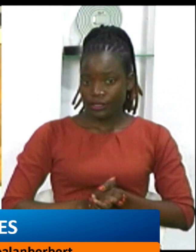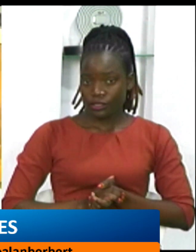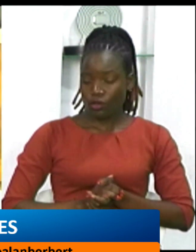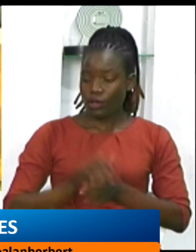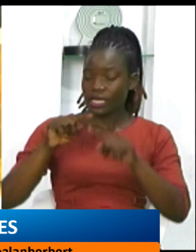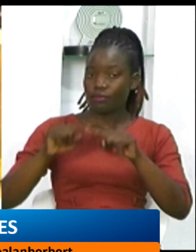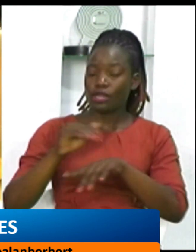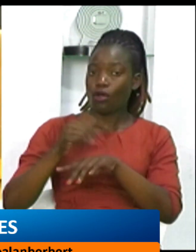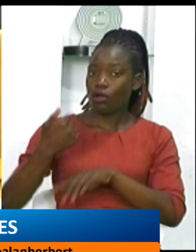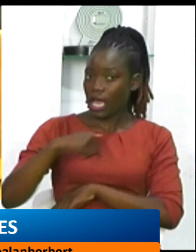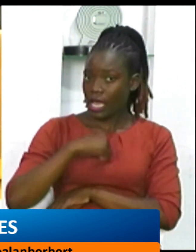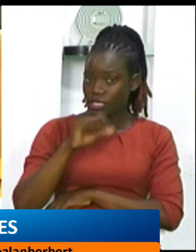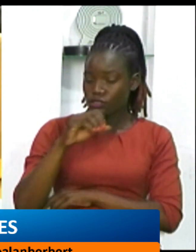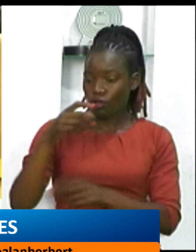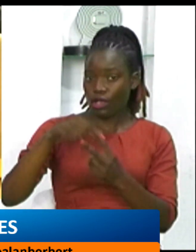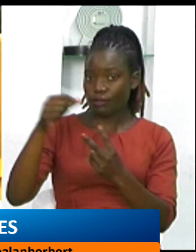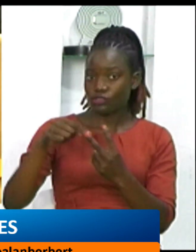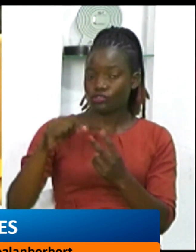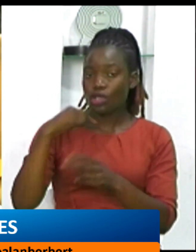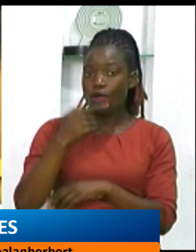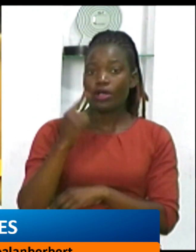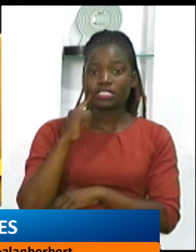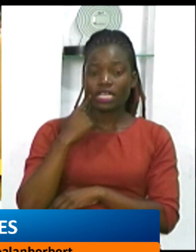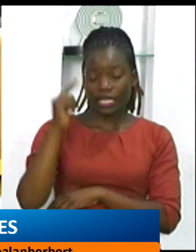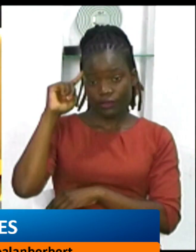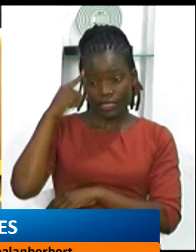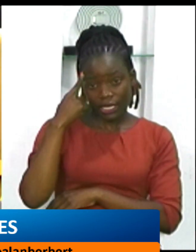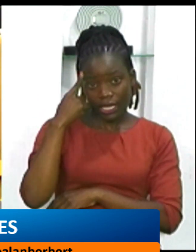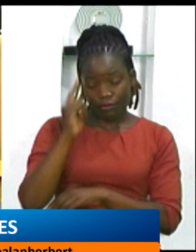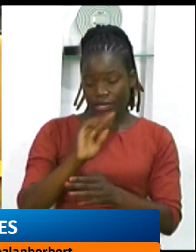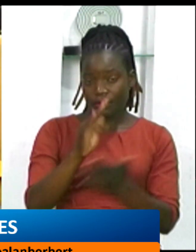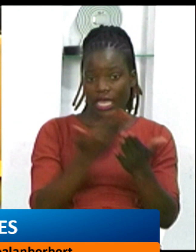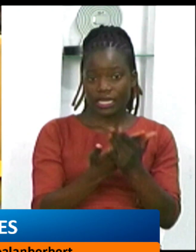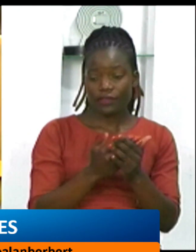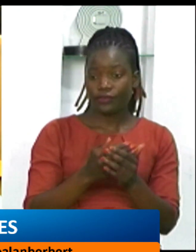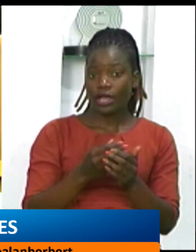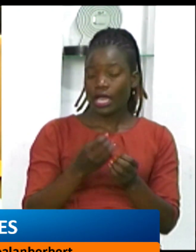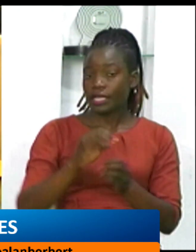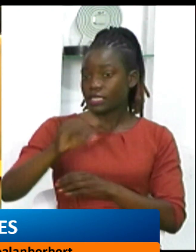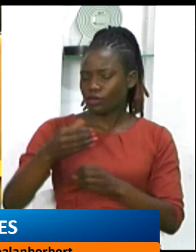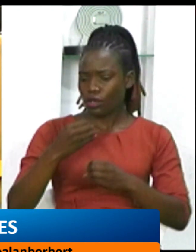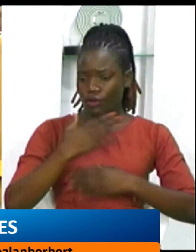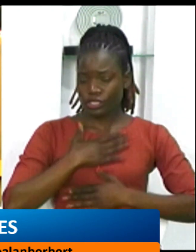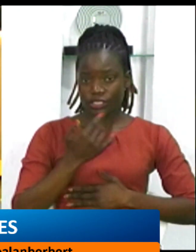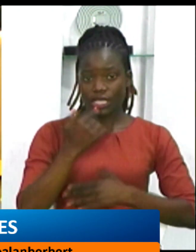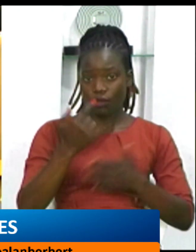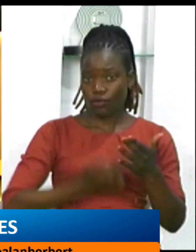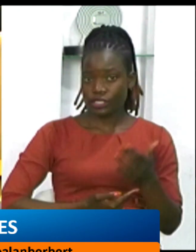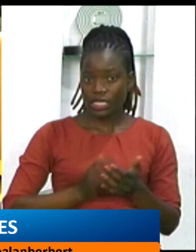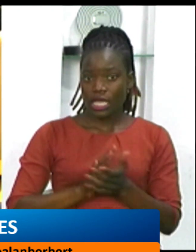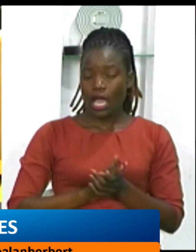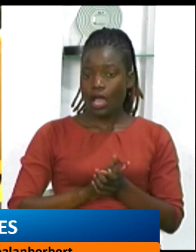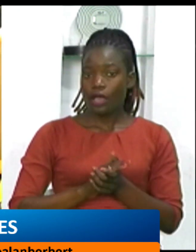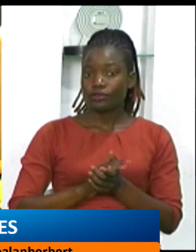unaona? Tumechagua Sakaja, tulikuwa tunafikiria mimi hata nimefika town nikastuka sana jua. Ati amesema kuna hawkers